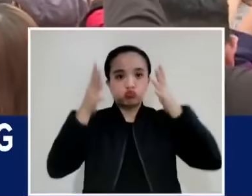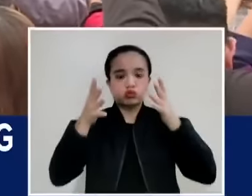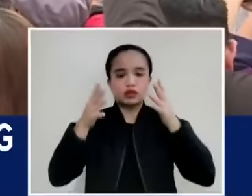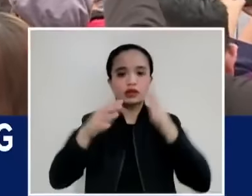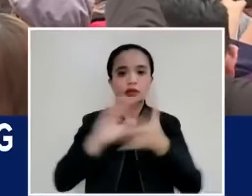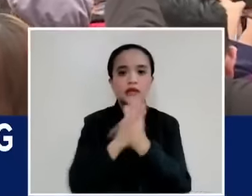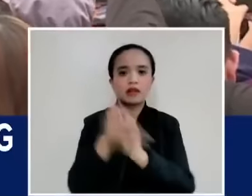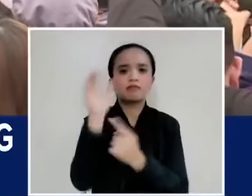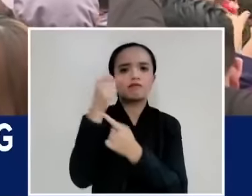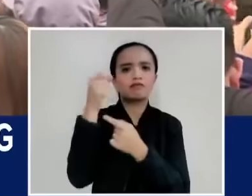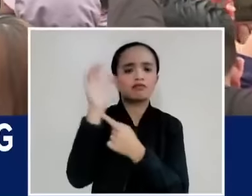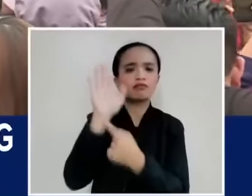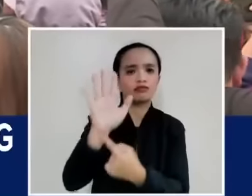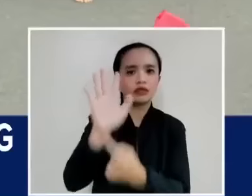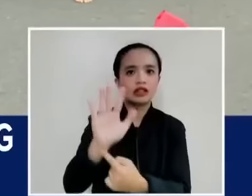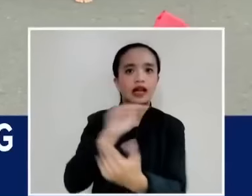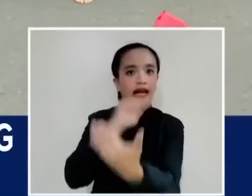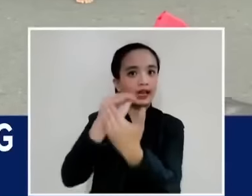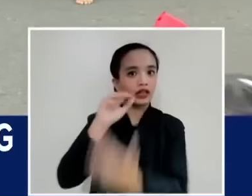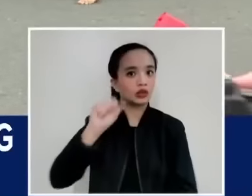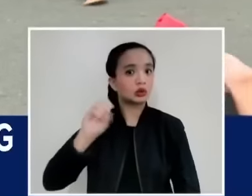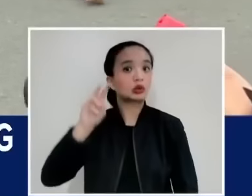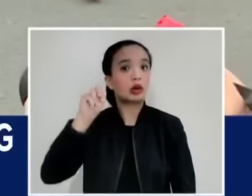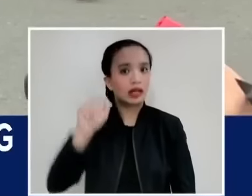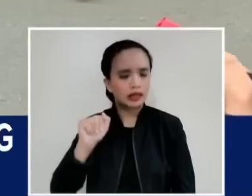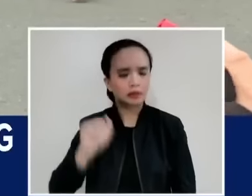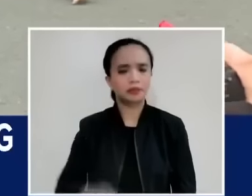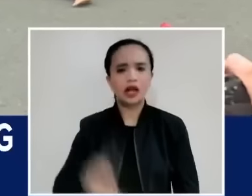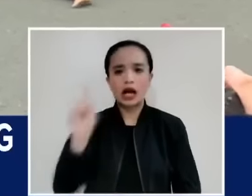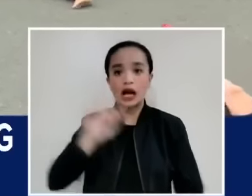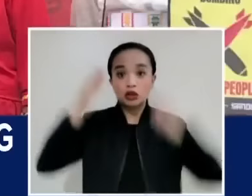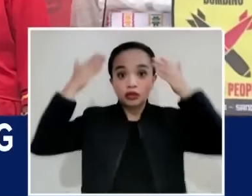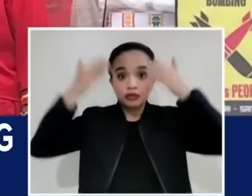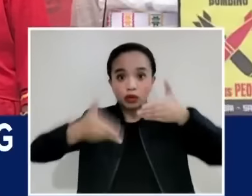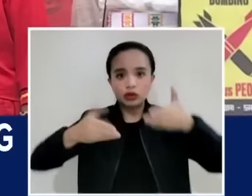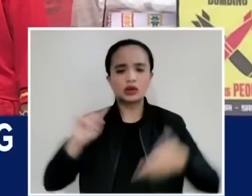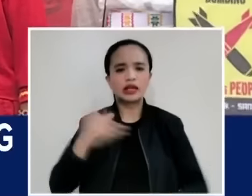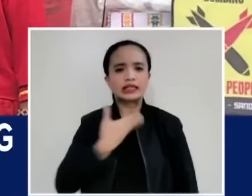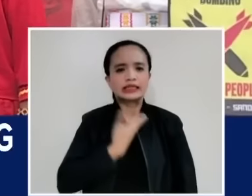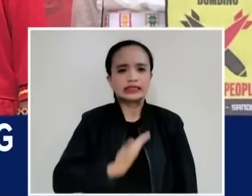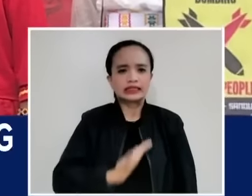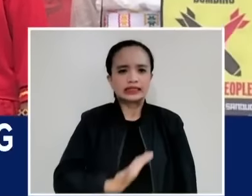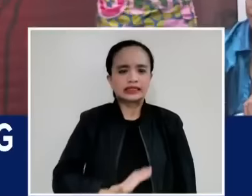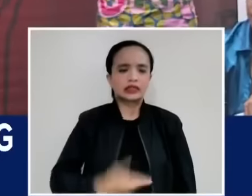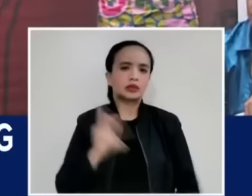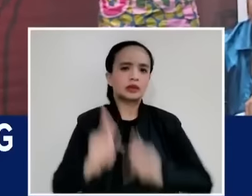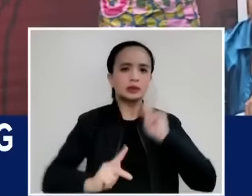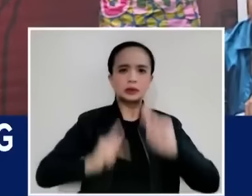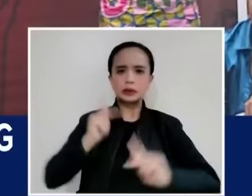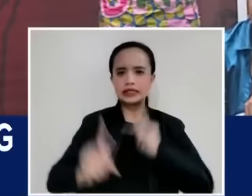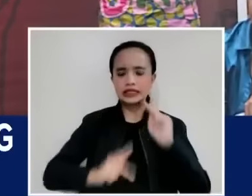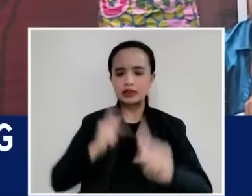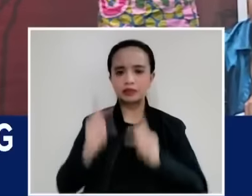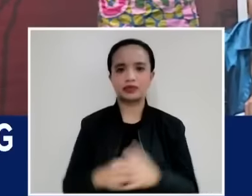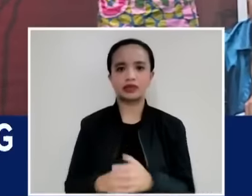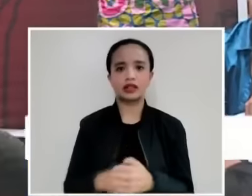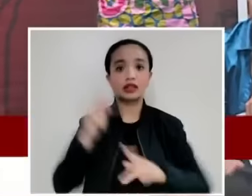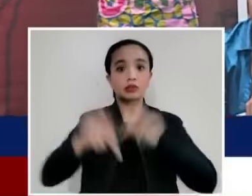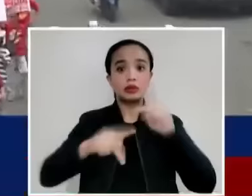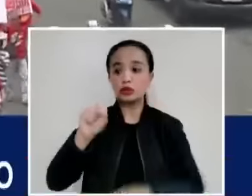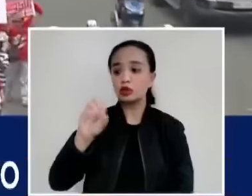protesta sa kanyang State of the Nation address. Sumentro sa kumakalam na sikmura ng mamamayang Pilipino, ang People's Sona